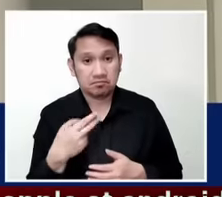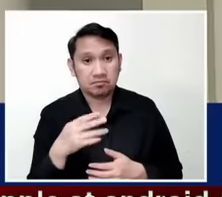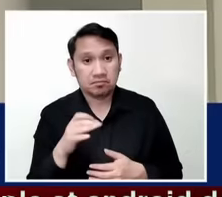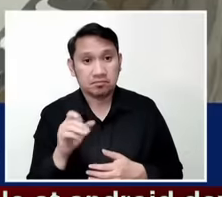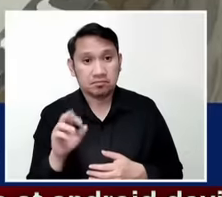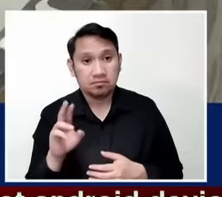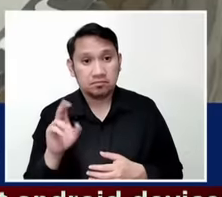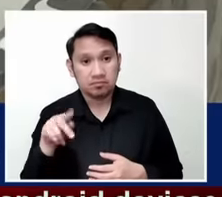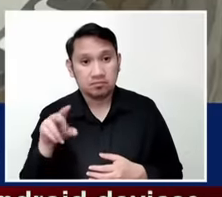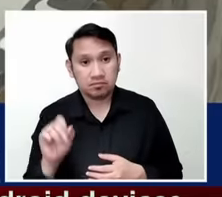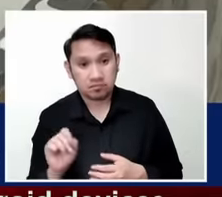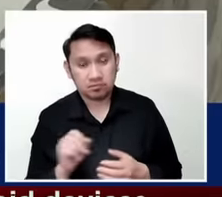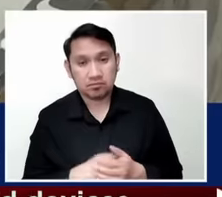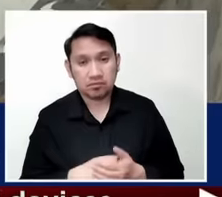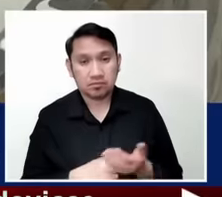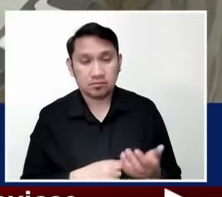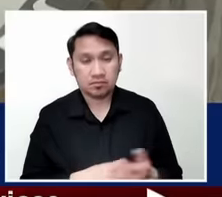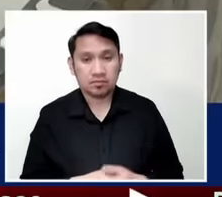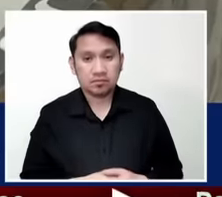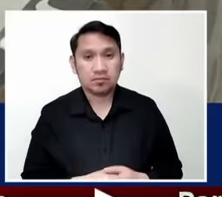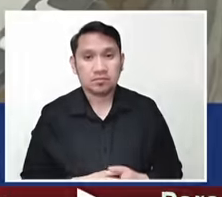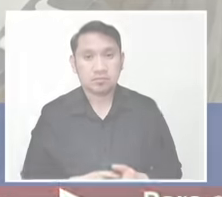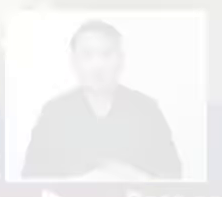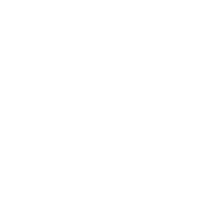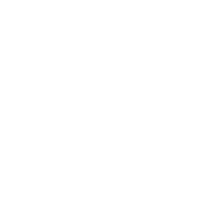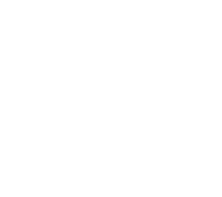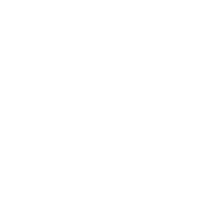Adrian Ayalin, ABS-CBN News.